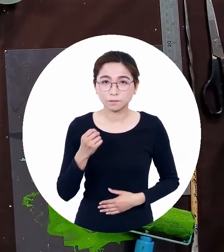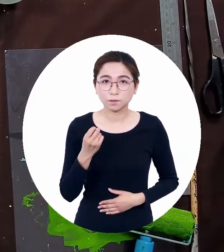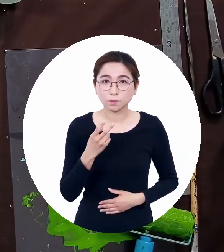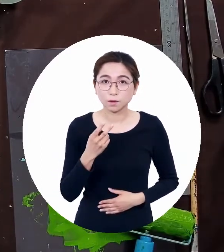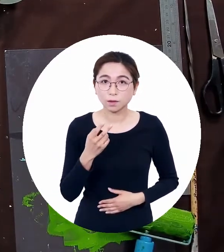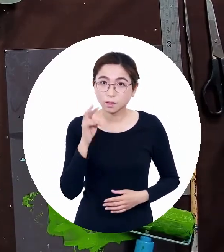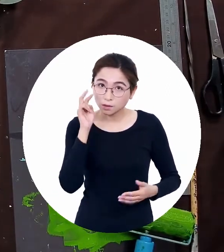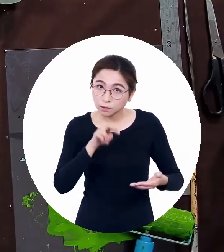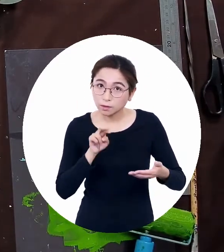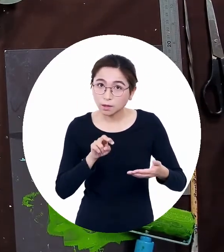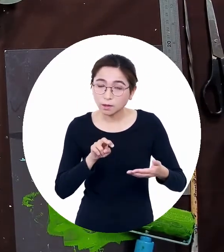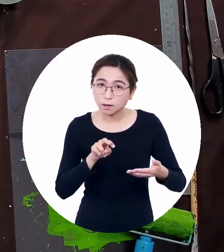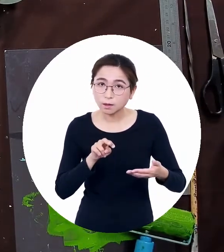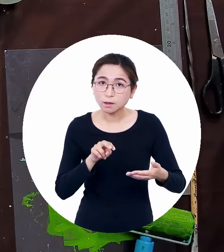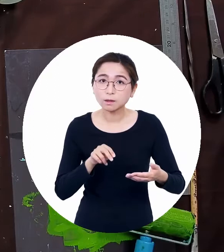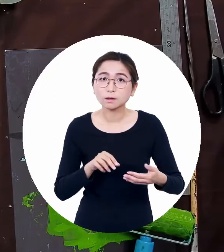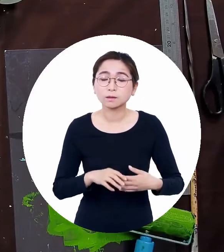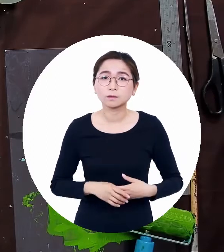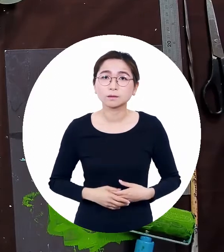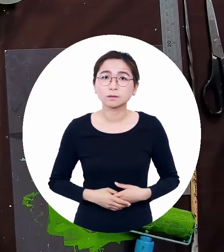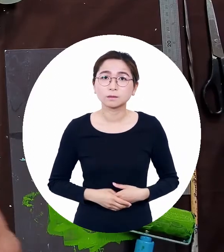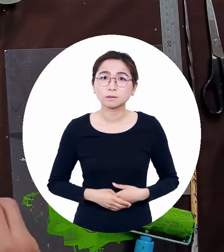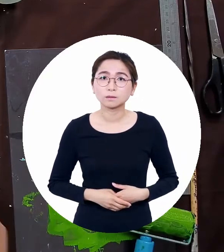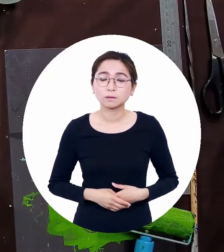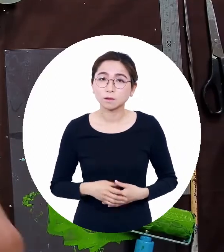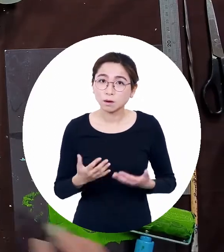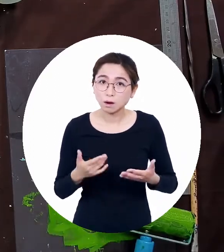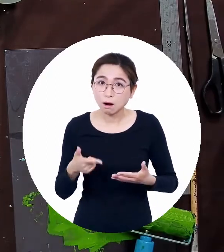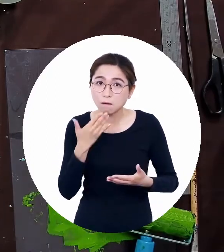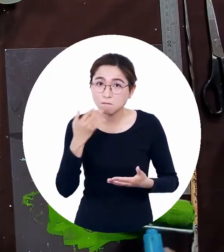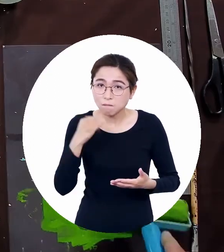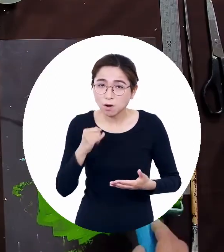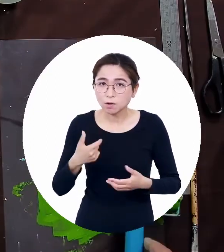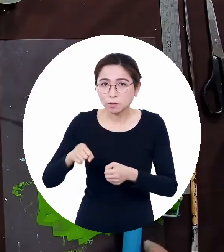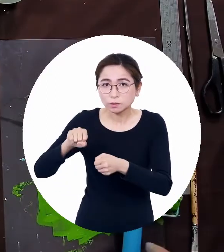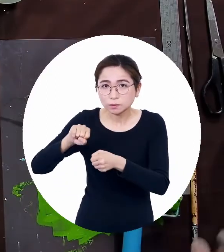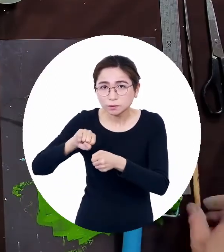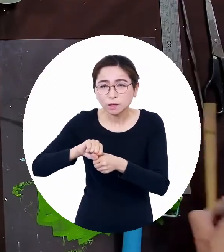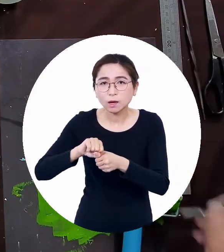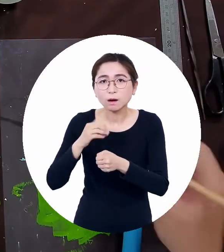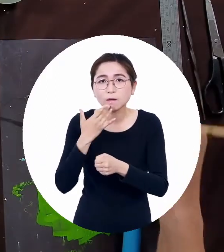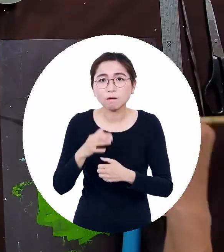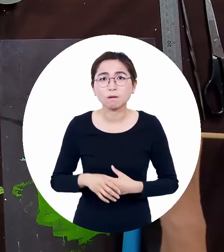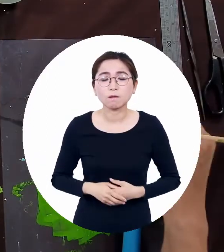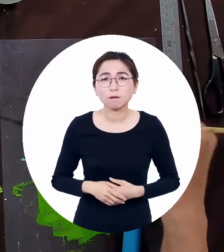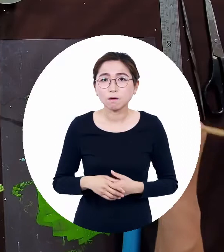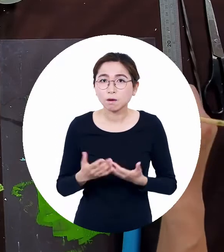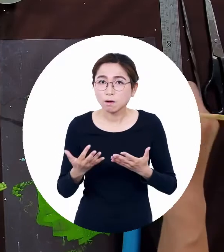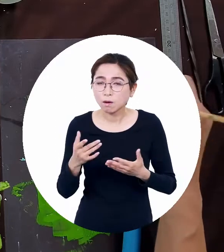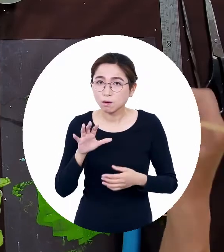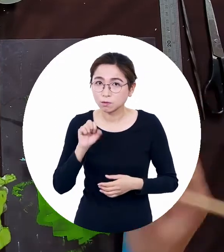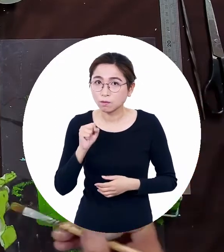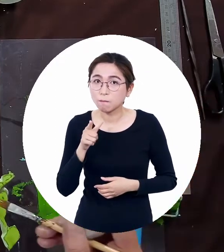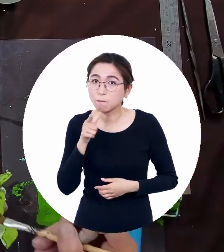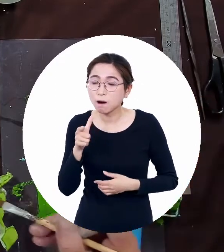咁咪再睇一睇先，咁咪譬如唔夠密嘅，我再上啲，譬如我有陣時可以用